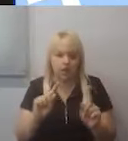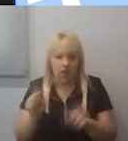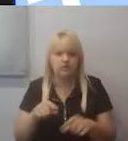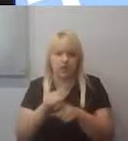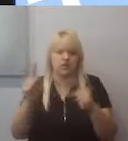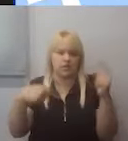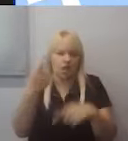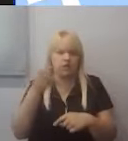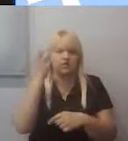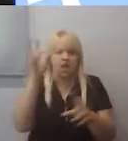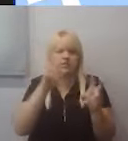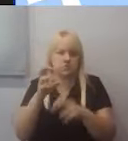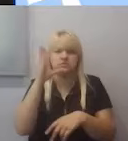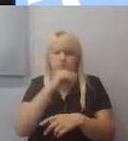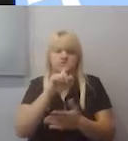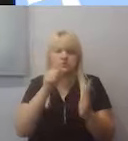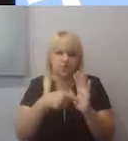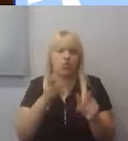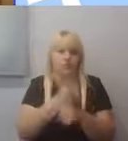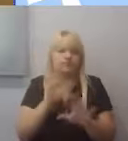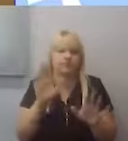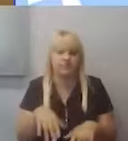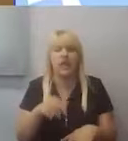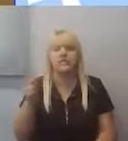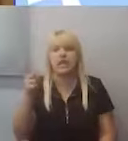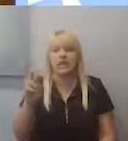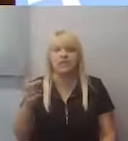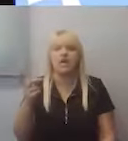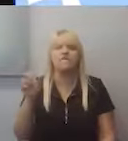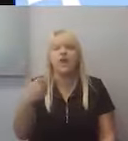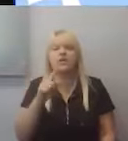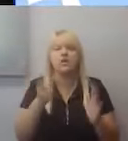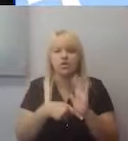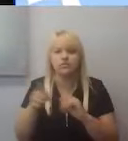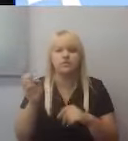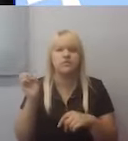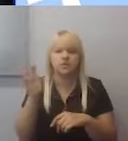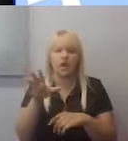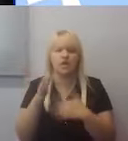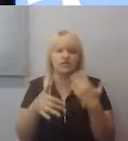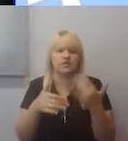jautājumi santai suveiznei lūdzu slaido ir četri jautājumi